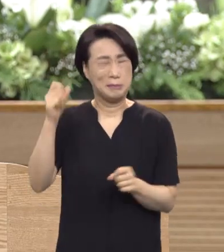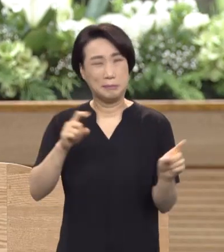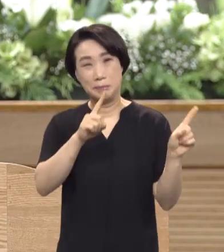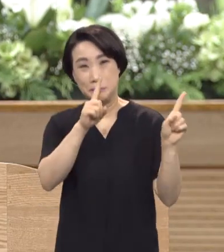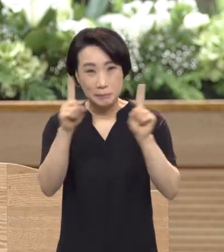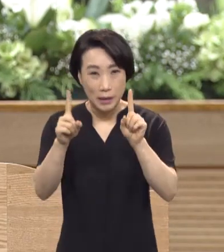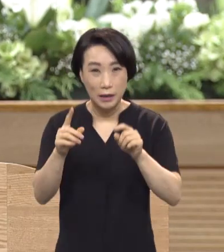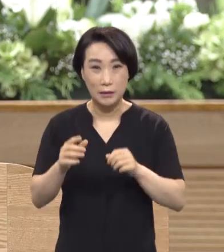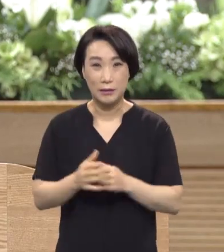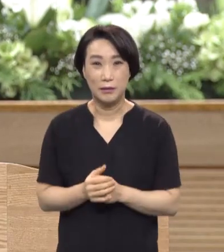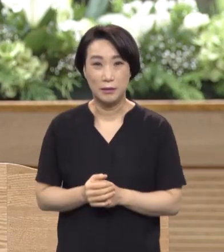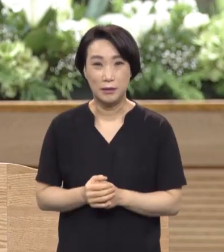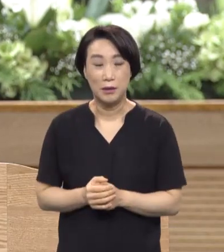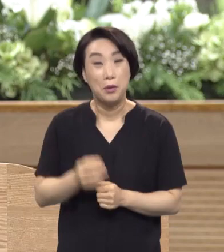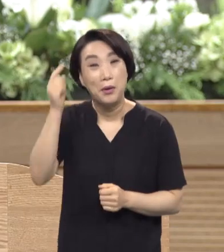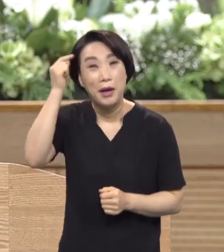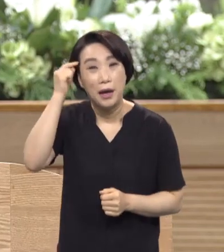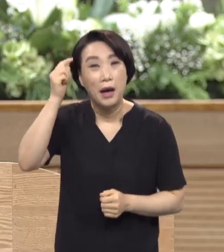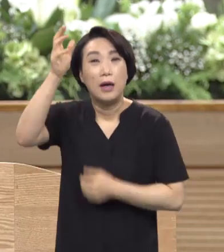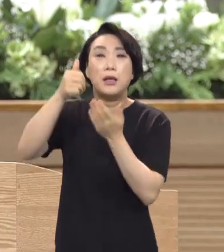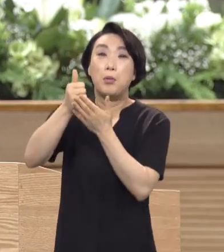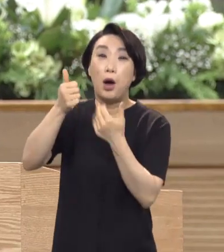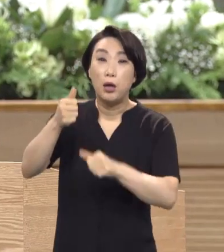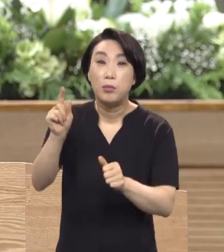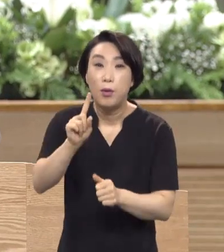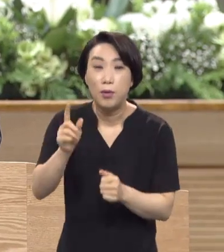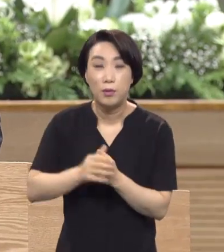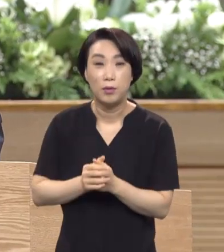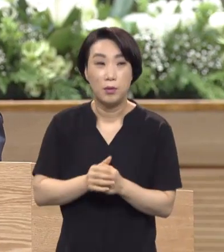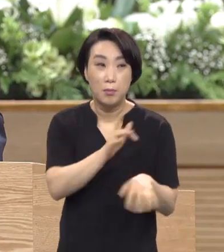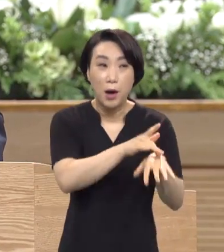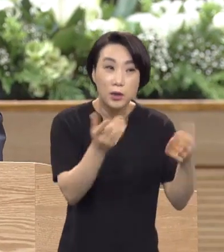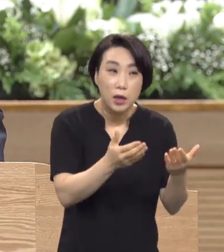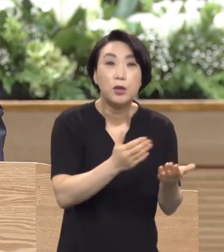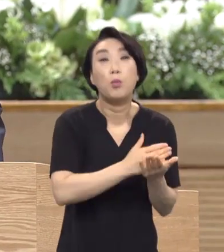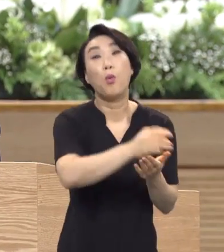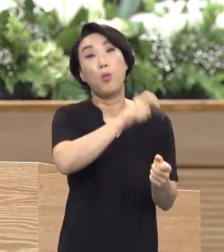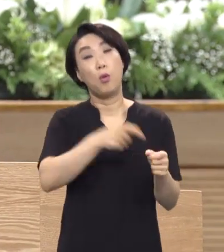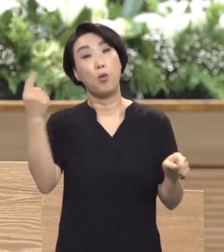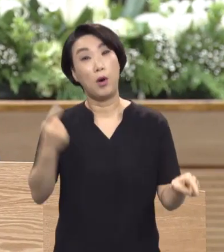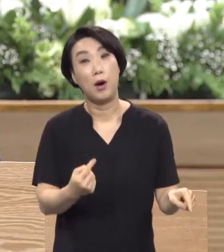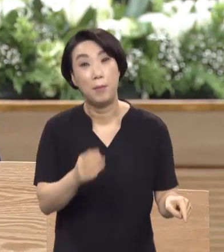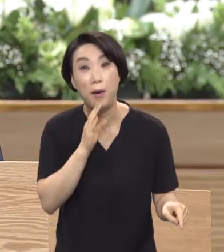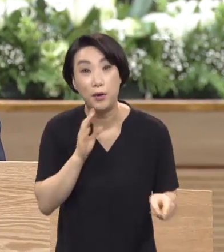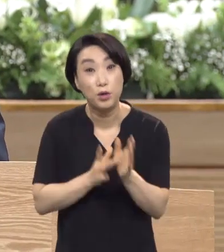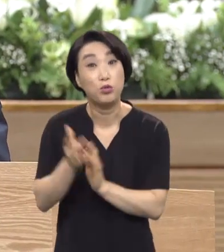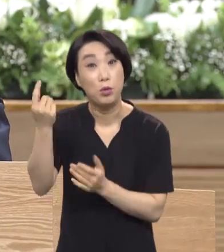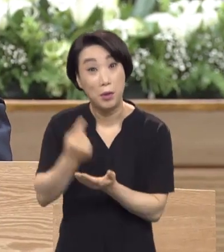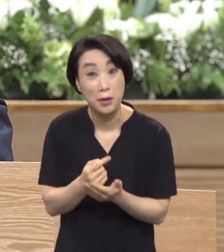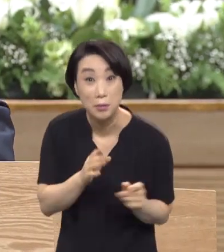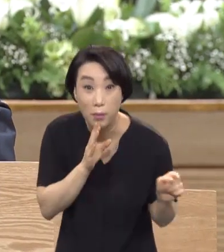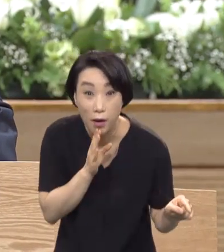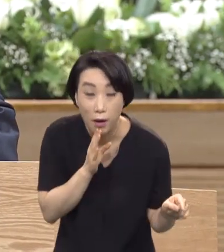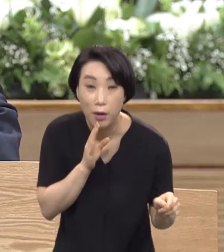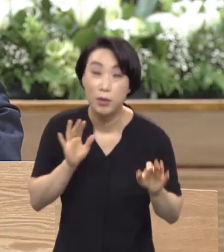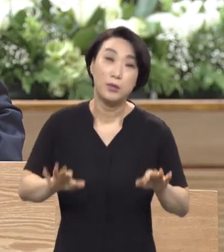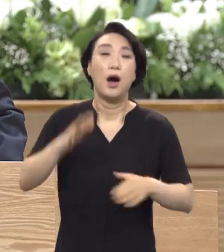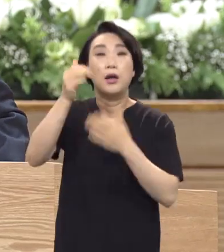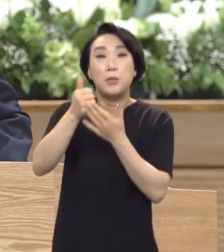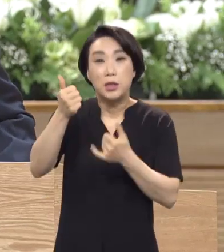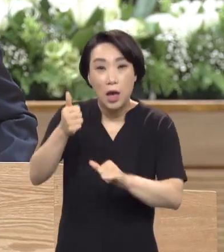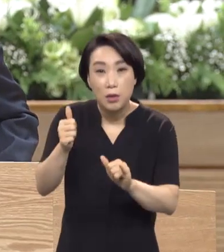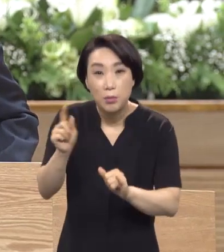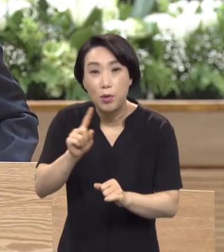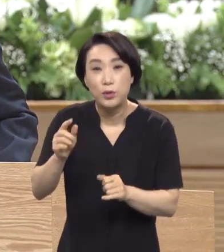바짝 차려서, 왜? 하나님의 아들은 마귀를 멸하러 예수가 왔기 때문에, 하나님의